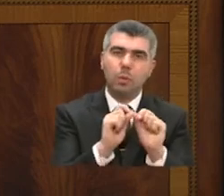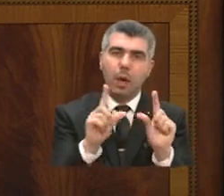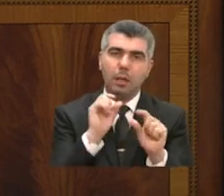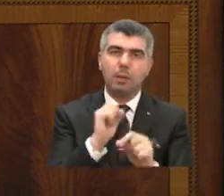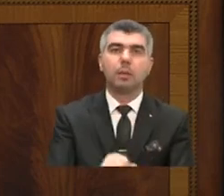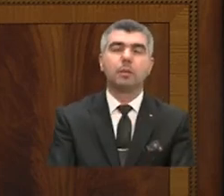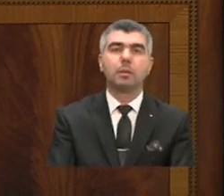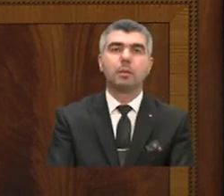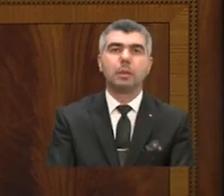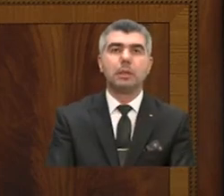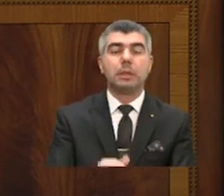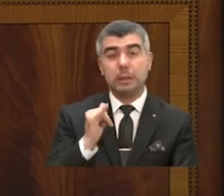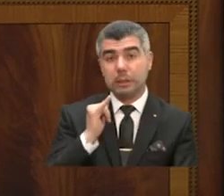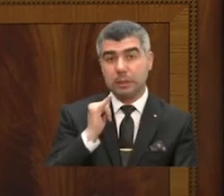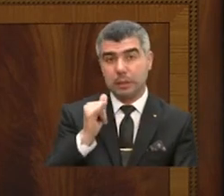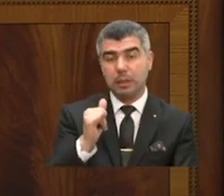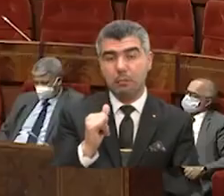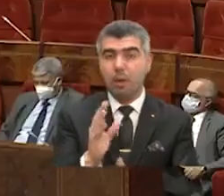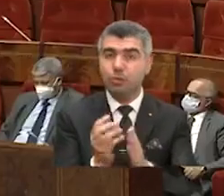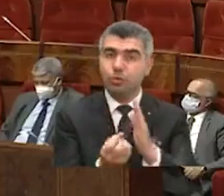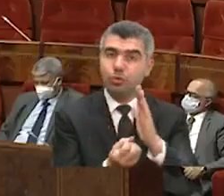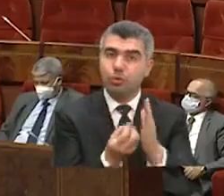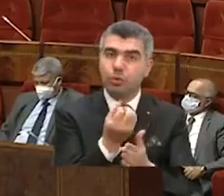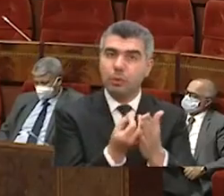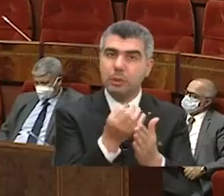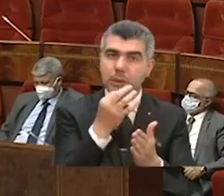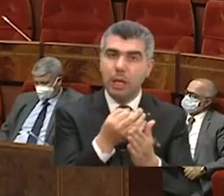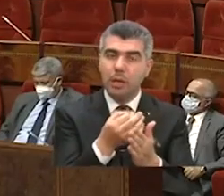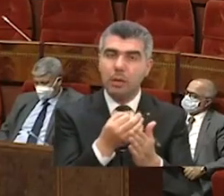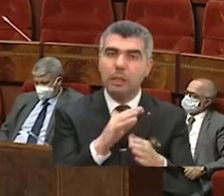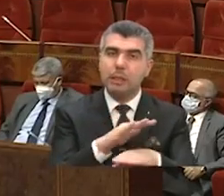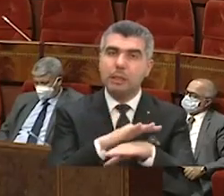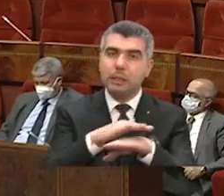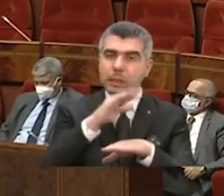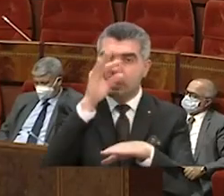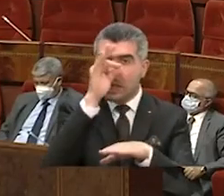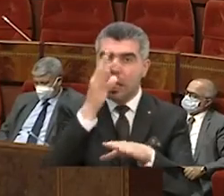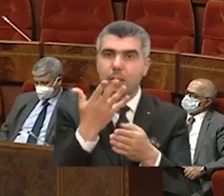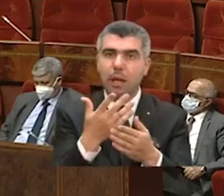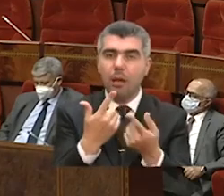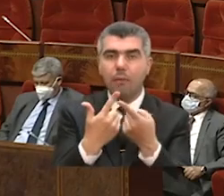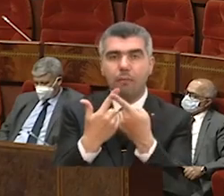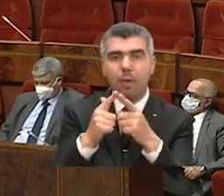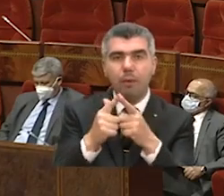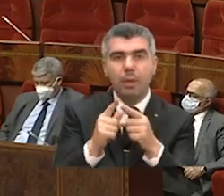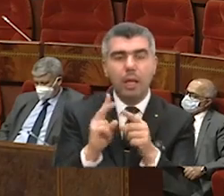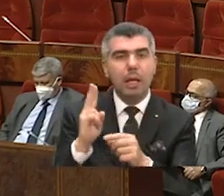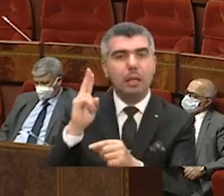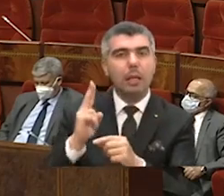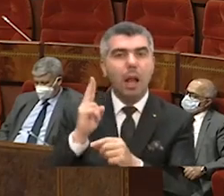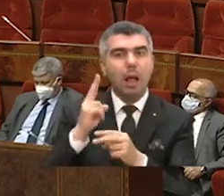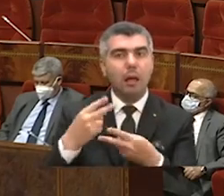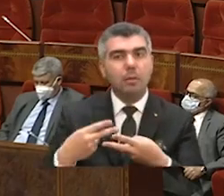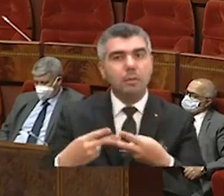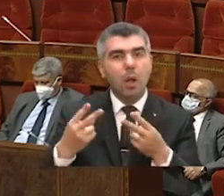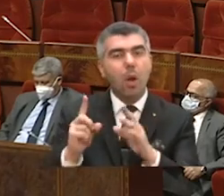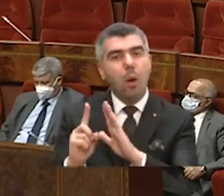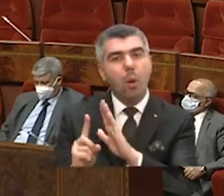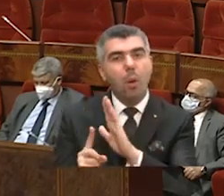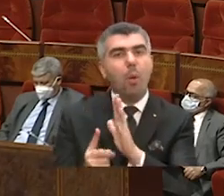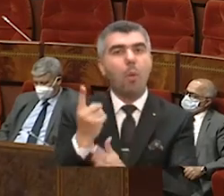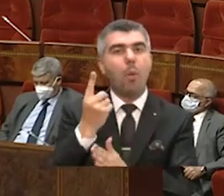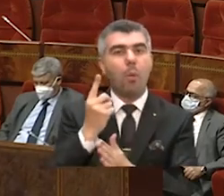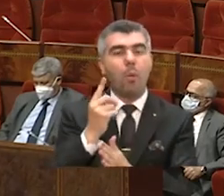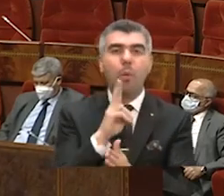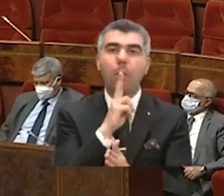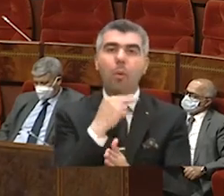ذلك من خلال نوعية وأهمية السياسات الاجتماعية التي تم إطلاقها خلال الأيام الأولى من عمر